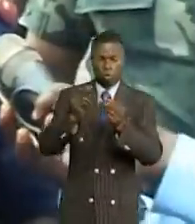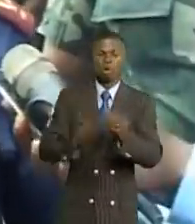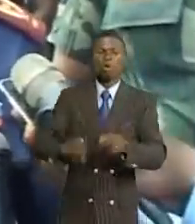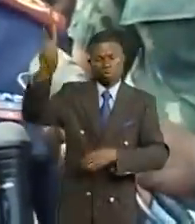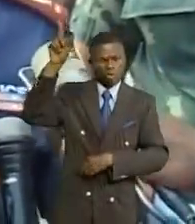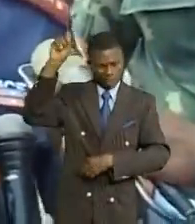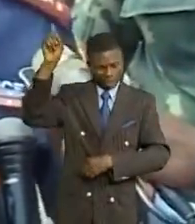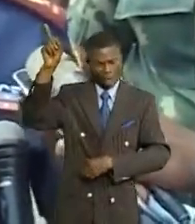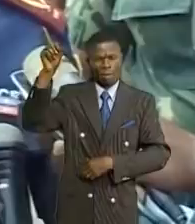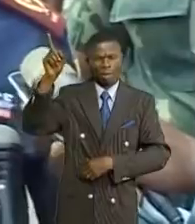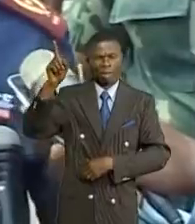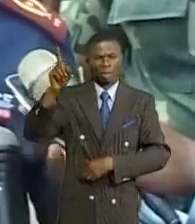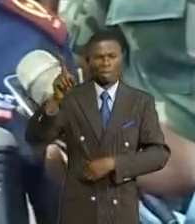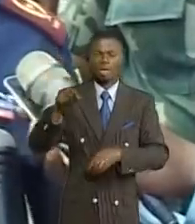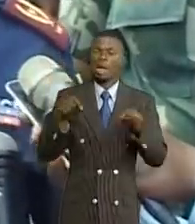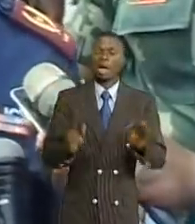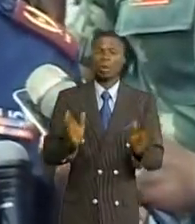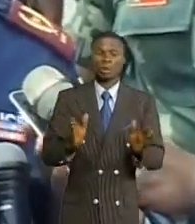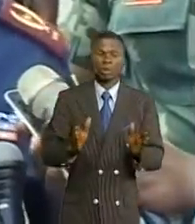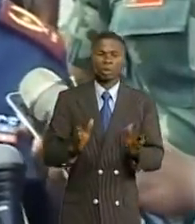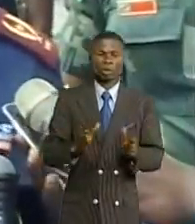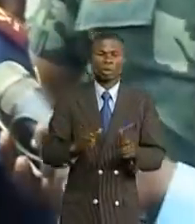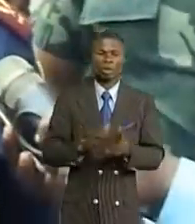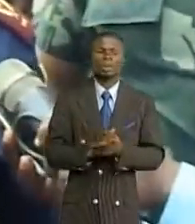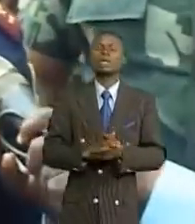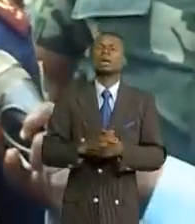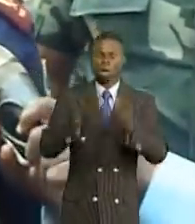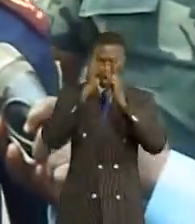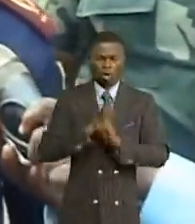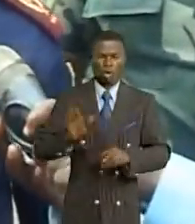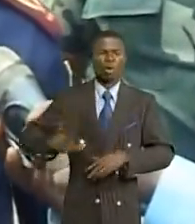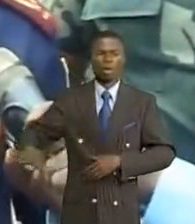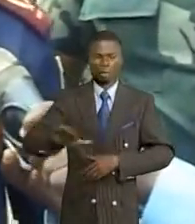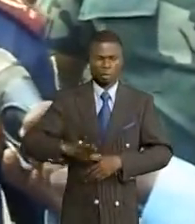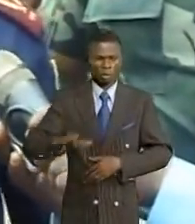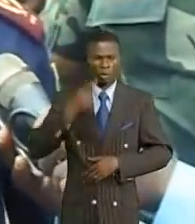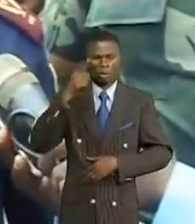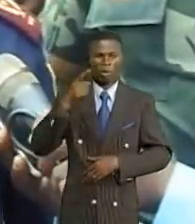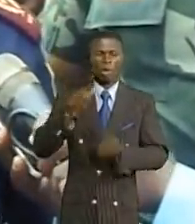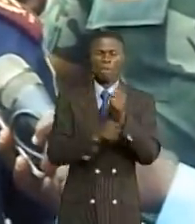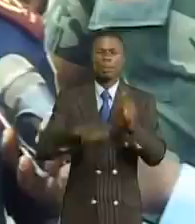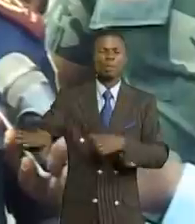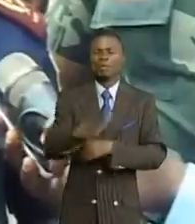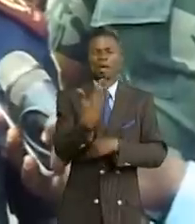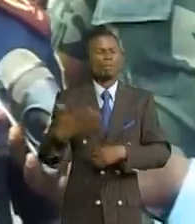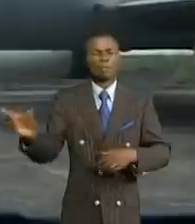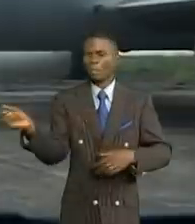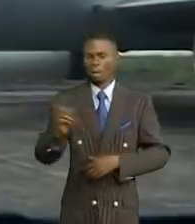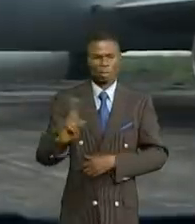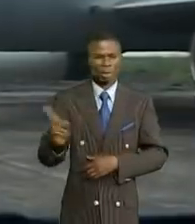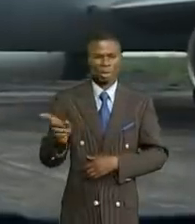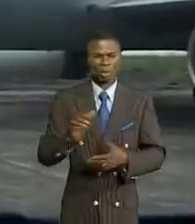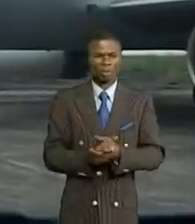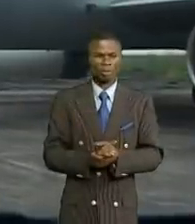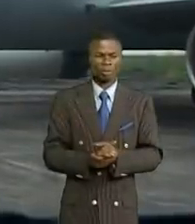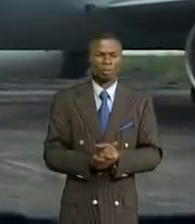cambridge s'est jadis période c'est le miroir de la république voudrait pouvoir déjà déballé sur les boulevards avec